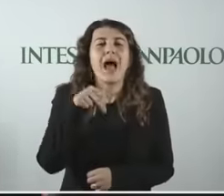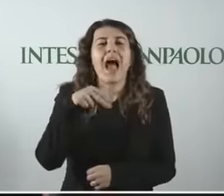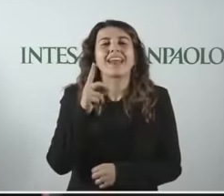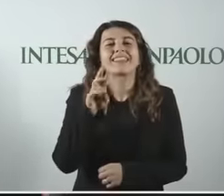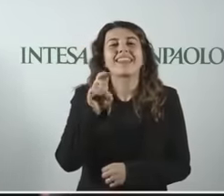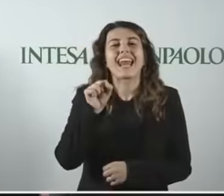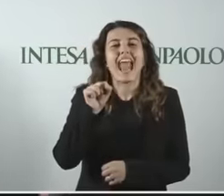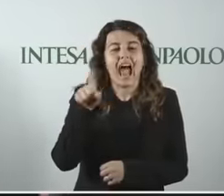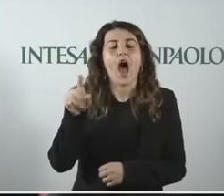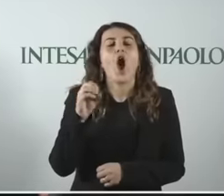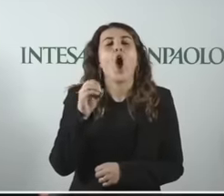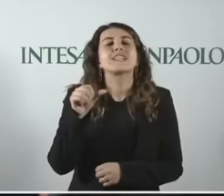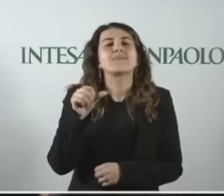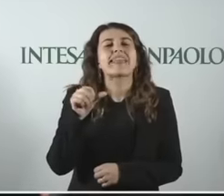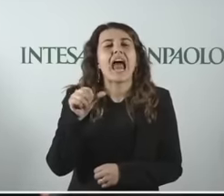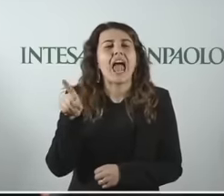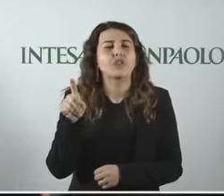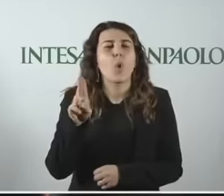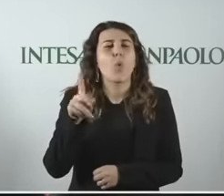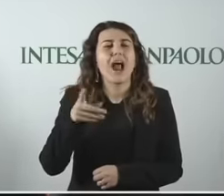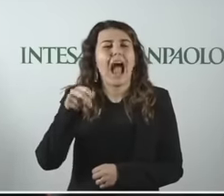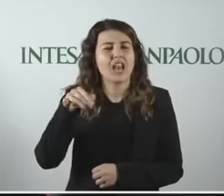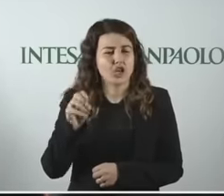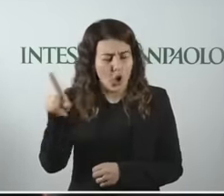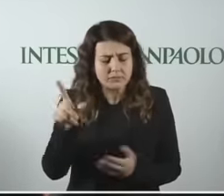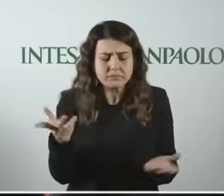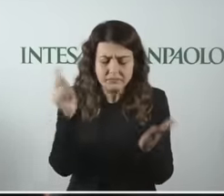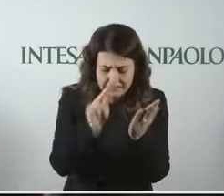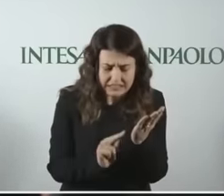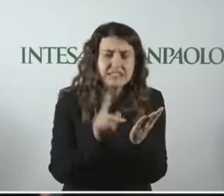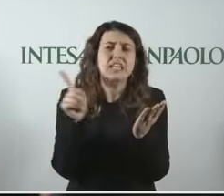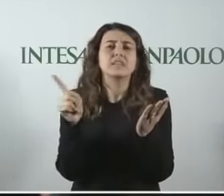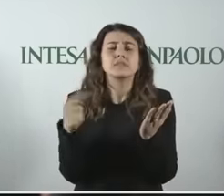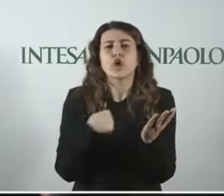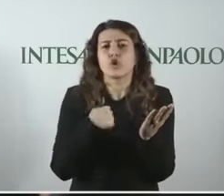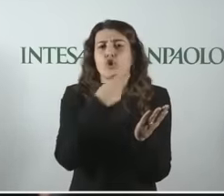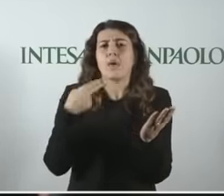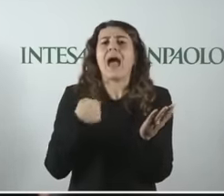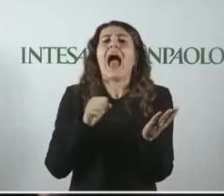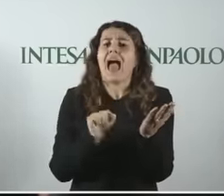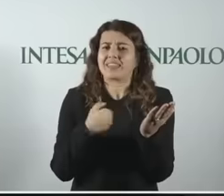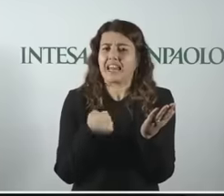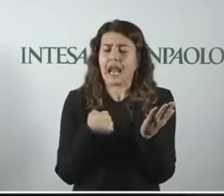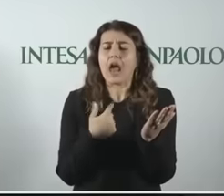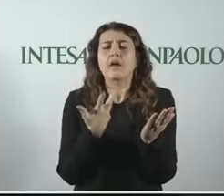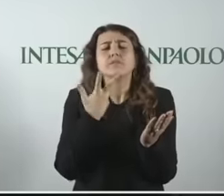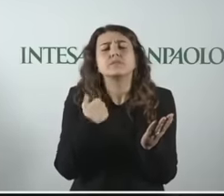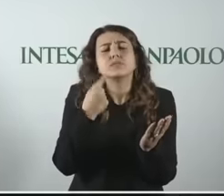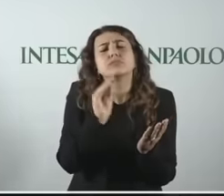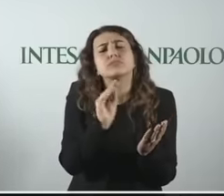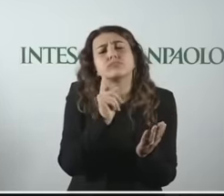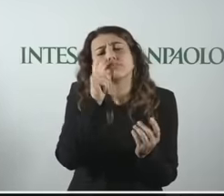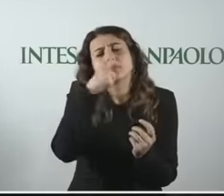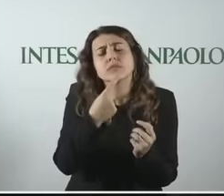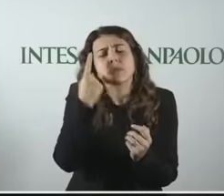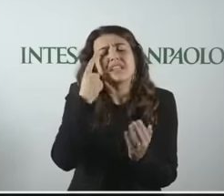scrive da Ospedaletto Euganeo e scrive sono Andrea e volevo sapere Qual è l'origine